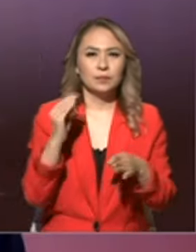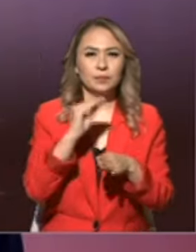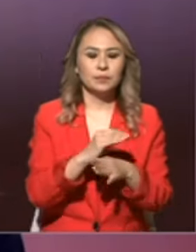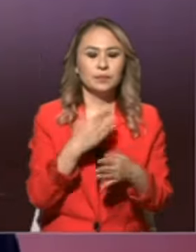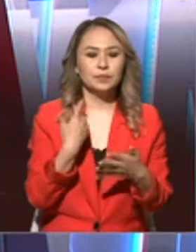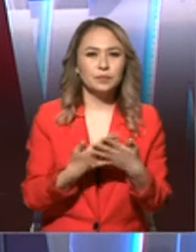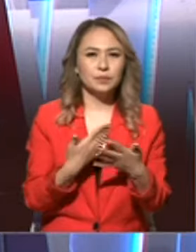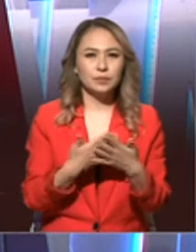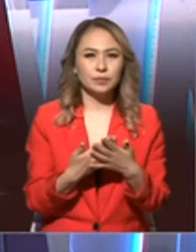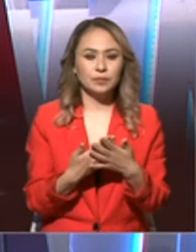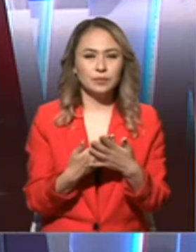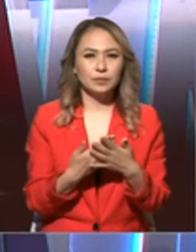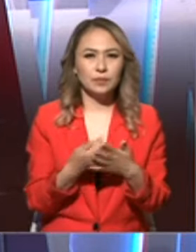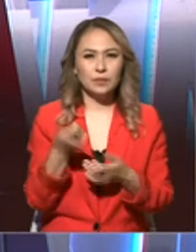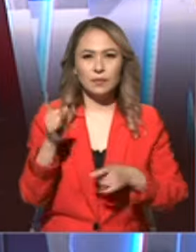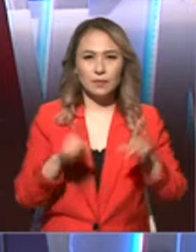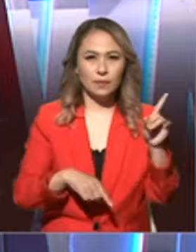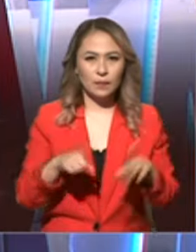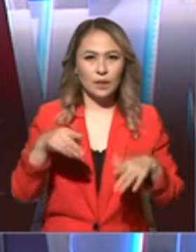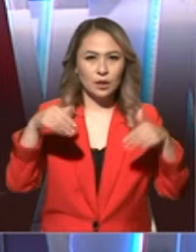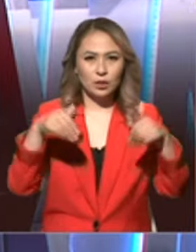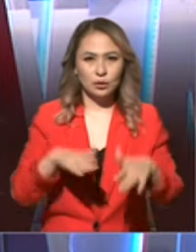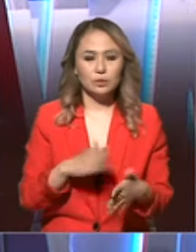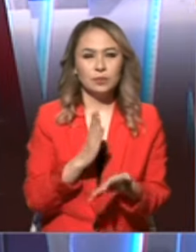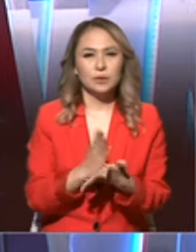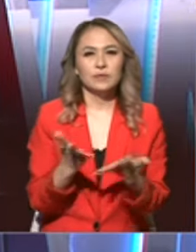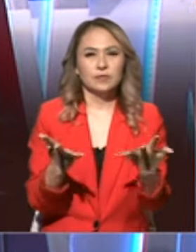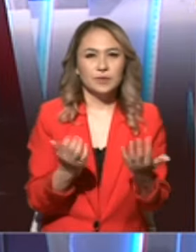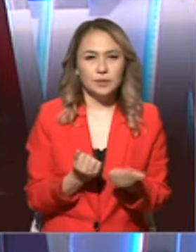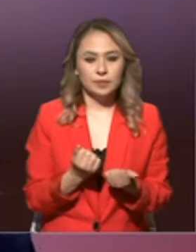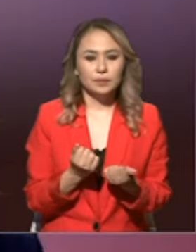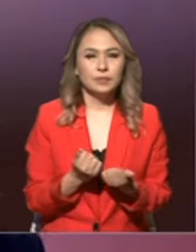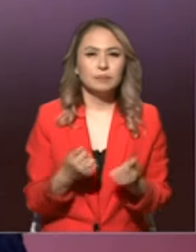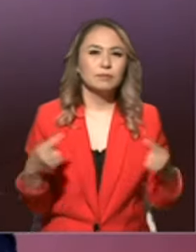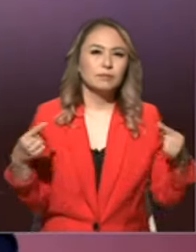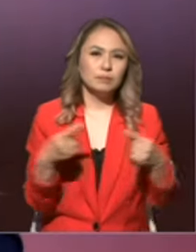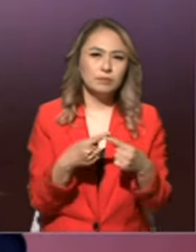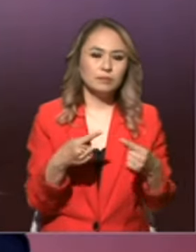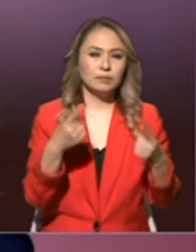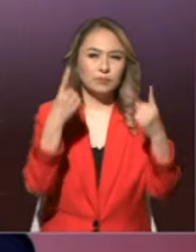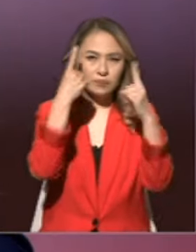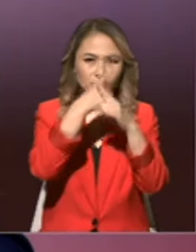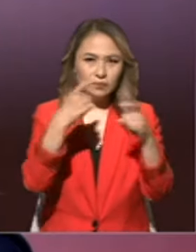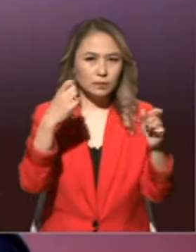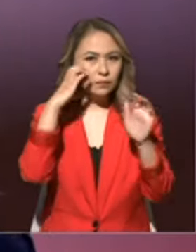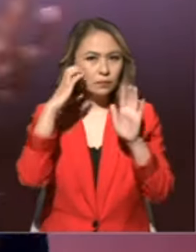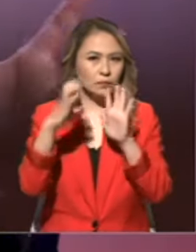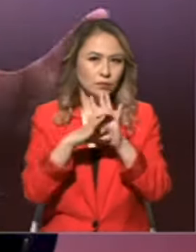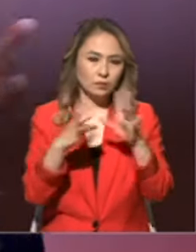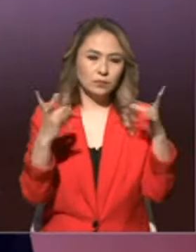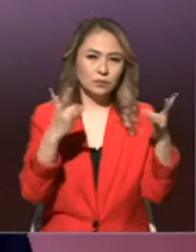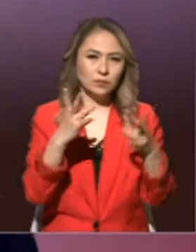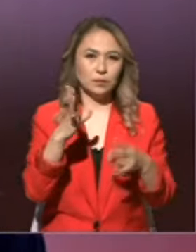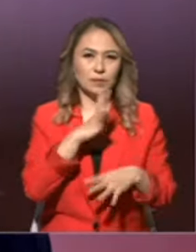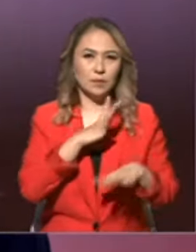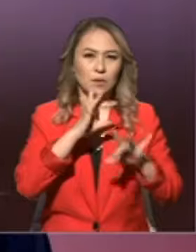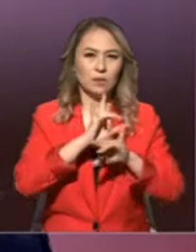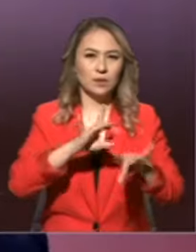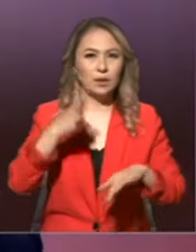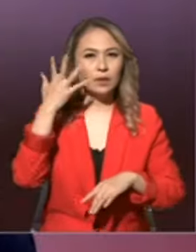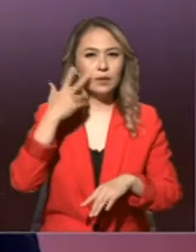иә? Көрдіңіз бе? Кез келген шешімді қабылдау үшін ол белгілі бір дерекке сүйену керек. Қазіргі таңда мына жерде біз отырған